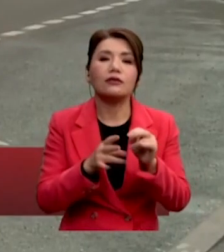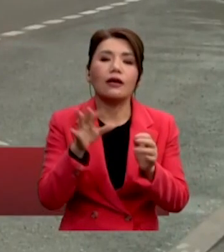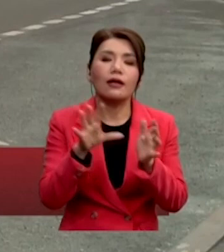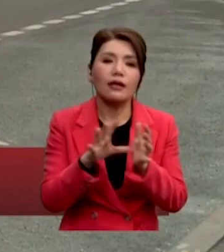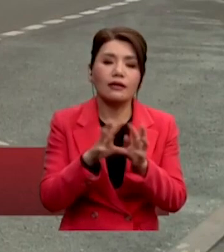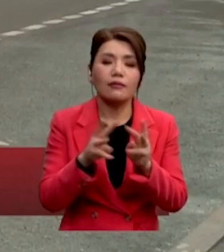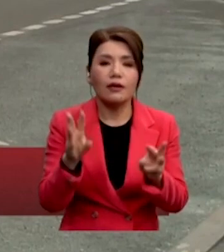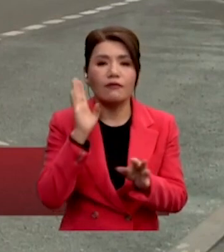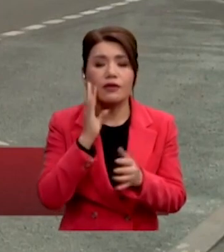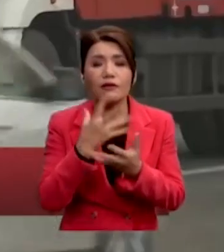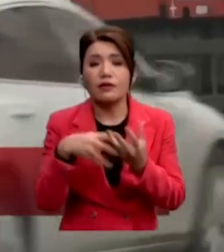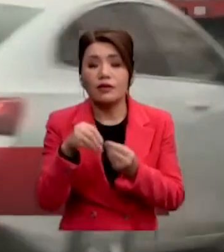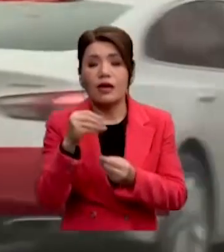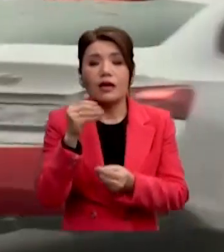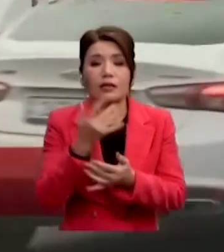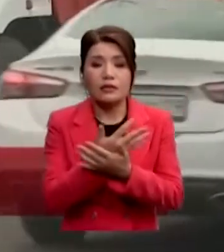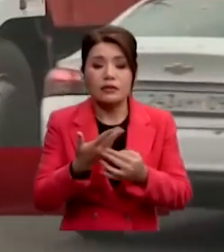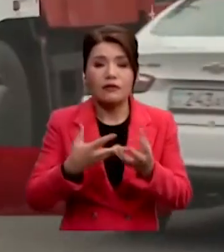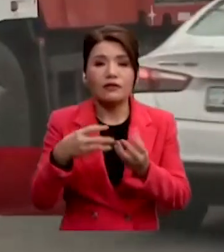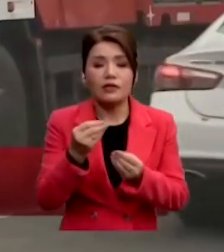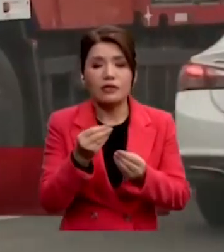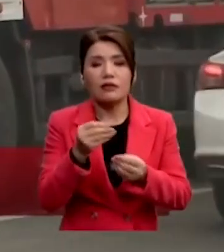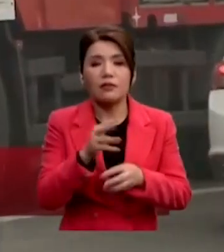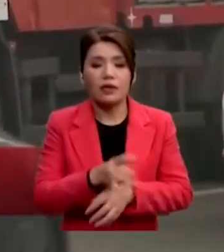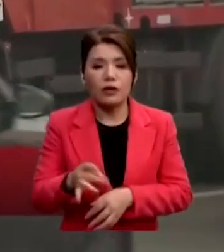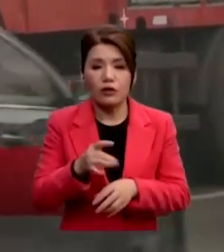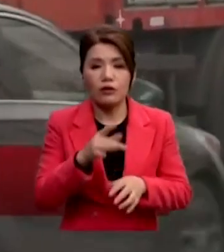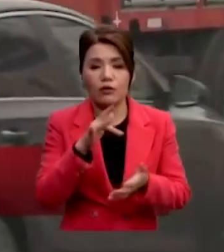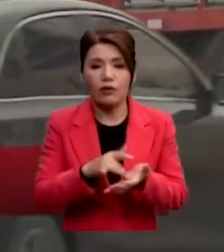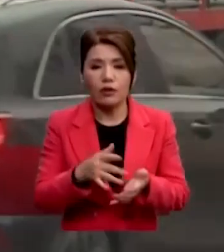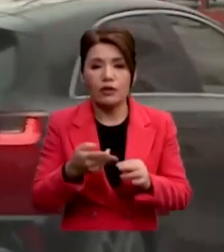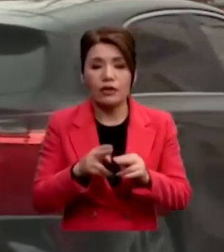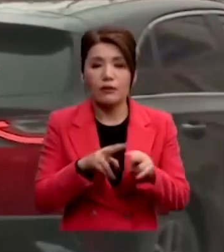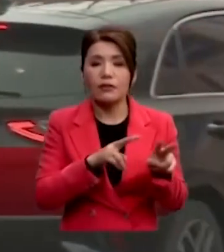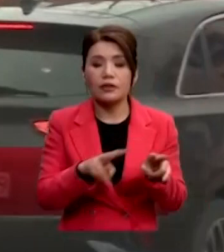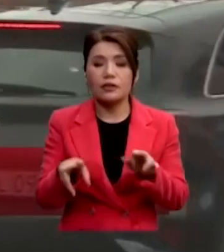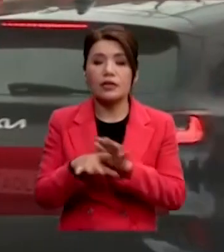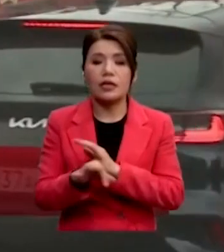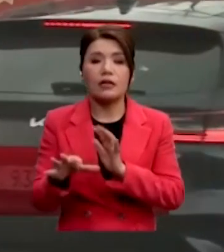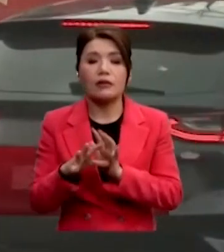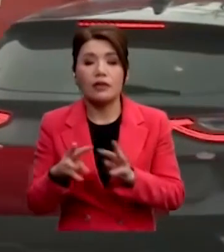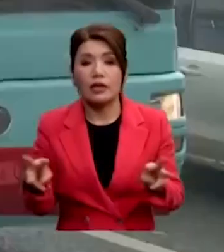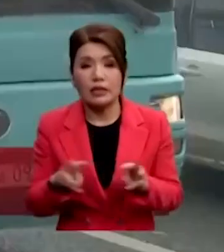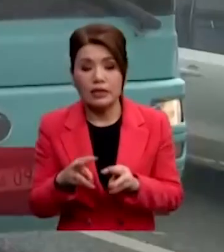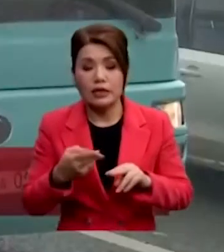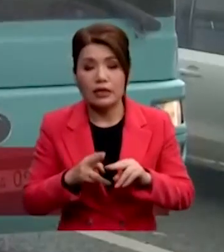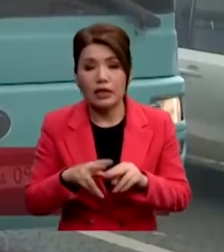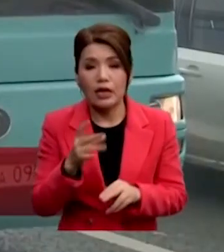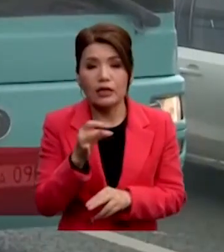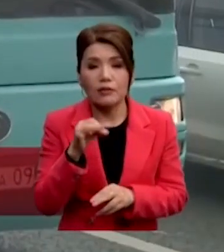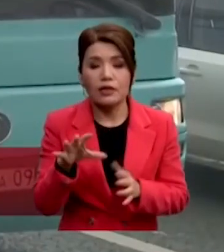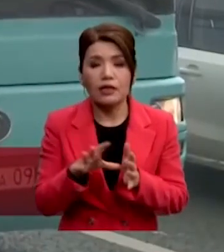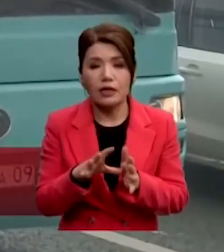и водоснабжение восстановлены не во всех микрорайонах города. Ситуация на контроле Министерства энергетики. Комитет атомного